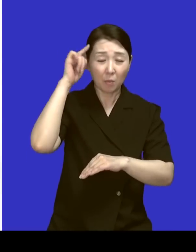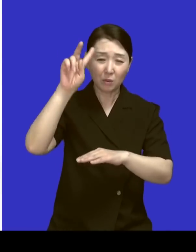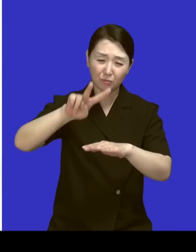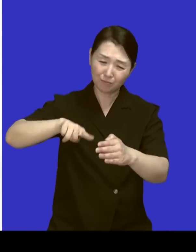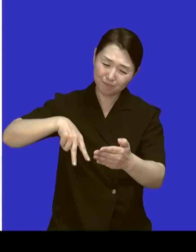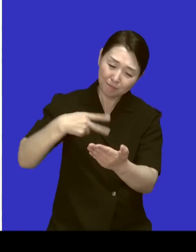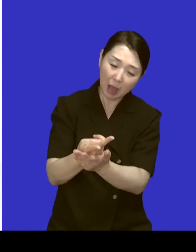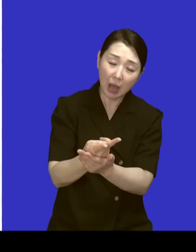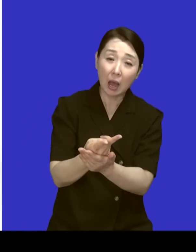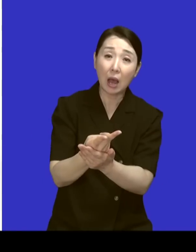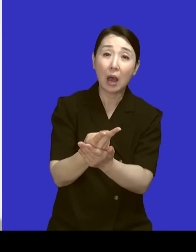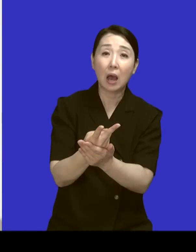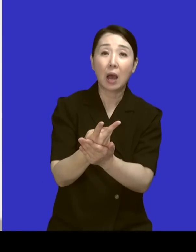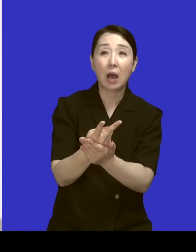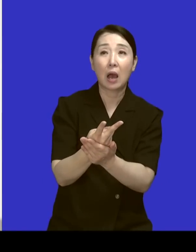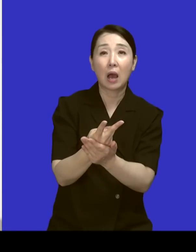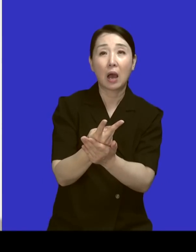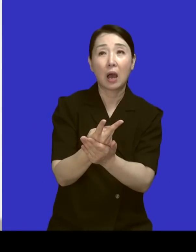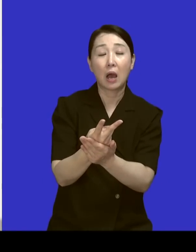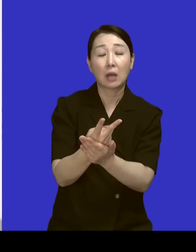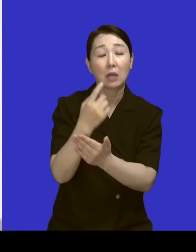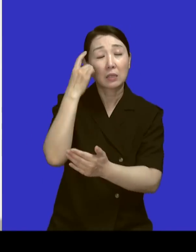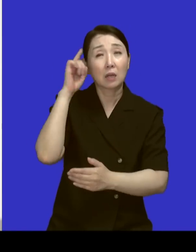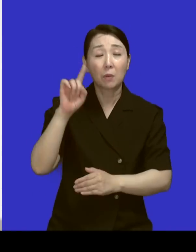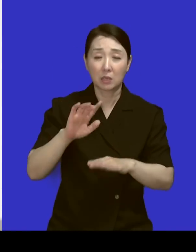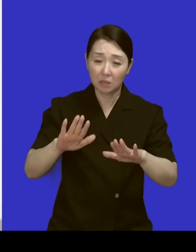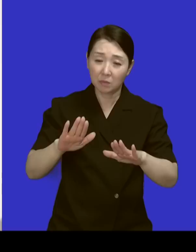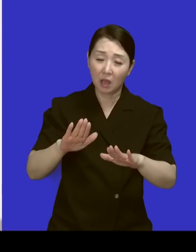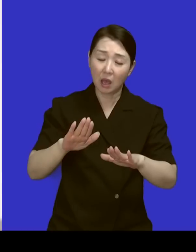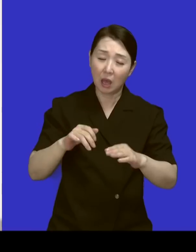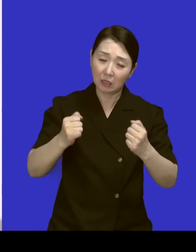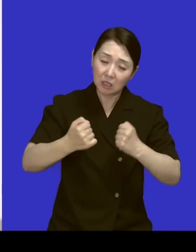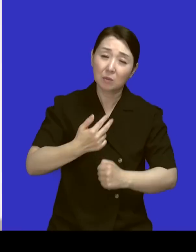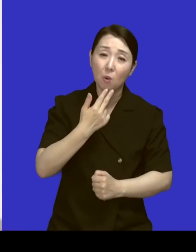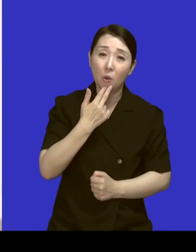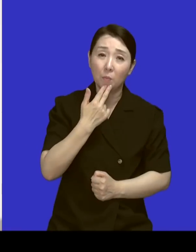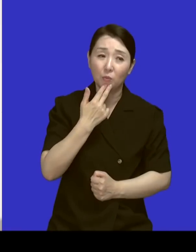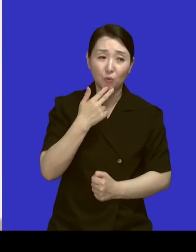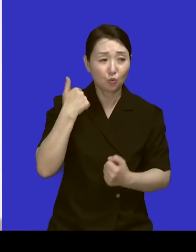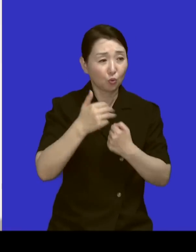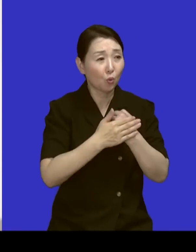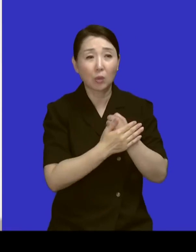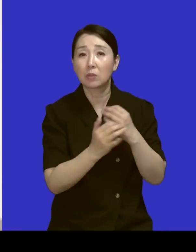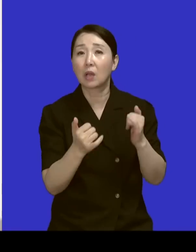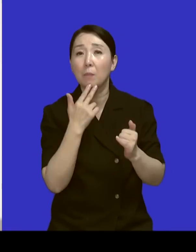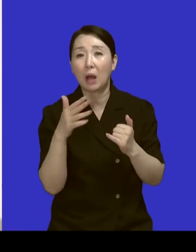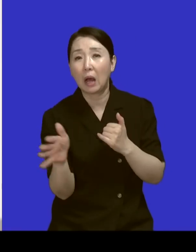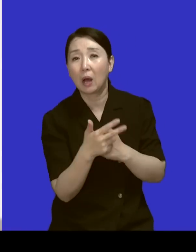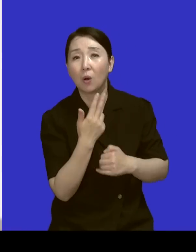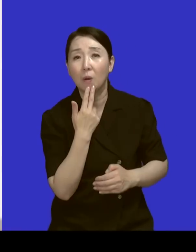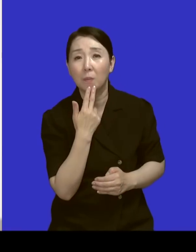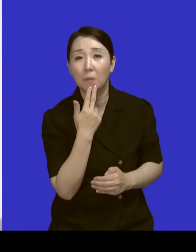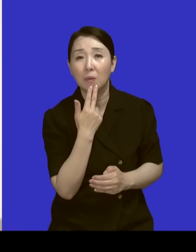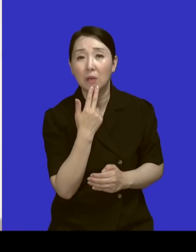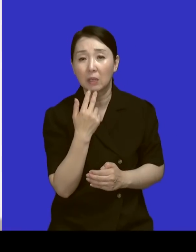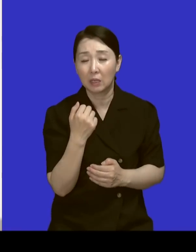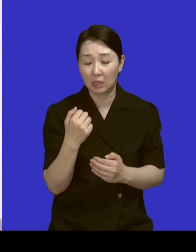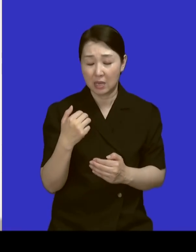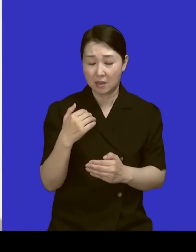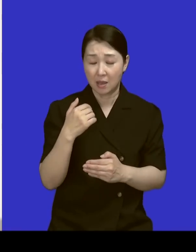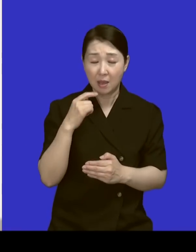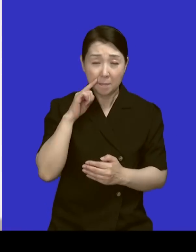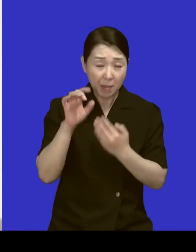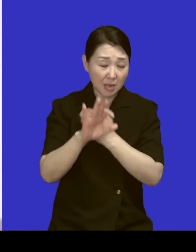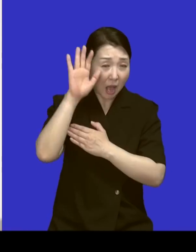이런 생각을 해봤어요. 네. 지금 내가 힘이 없고 아무도 도와주는 사람이 없지만 내 힘이